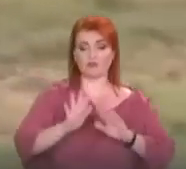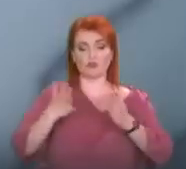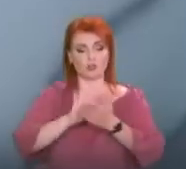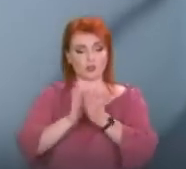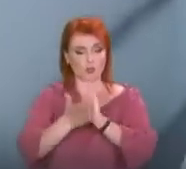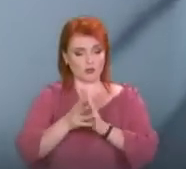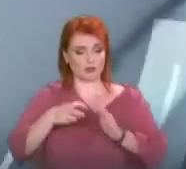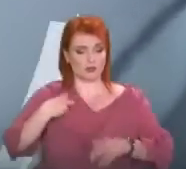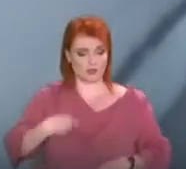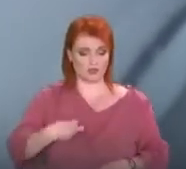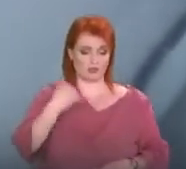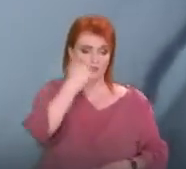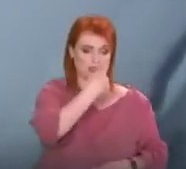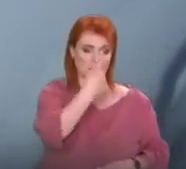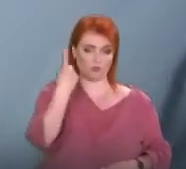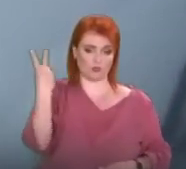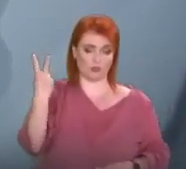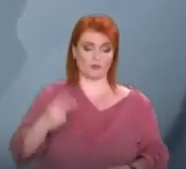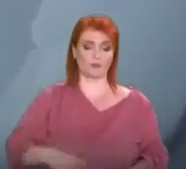112.